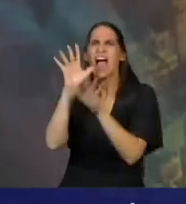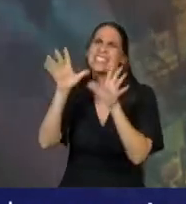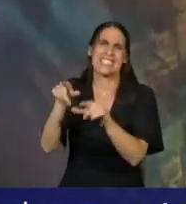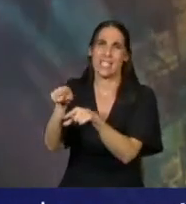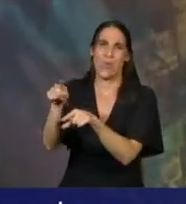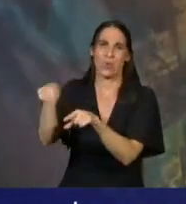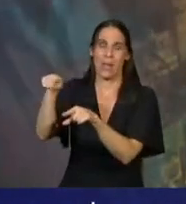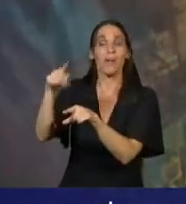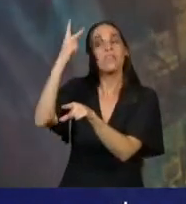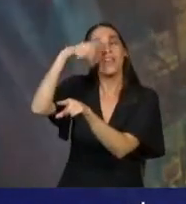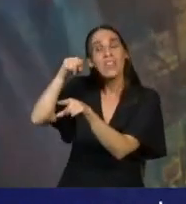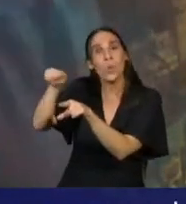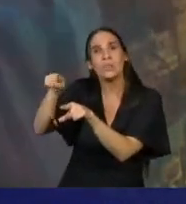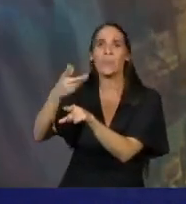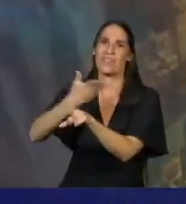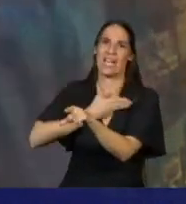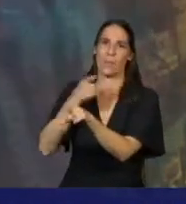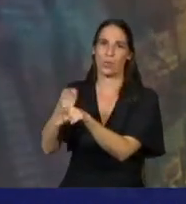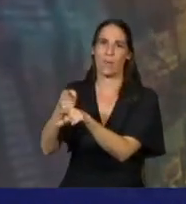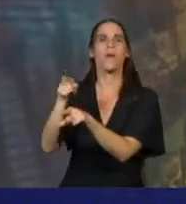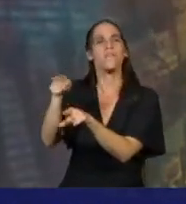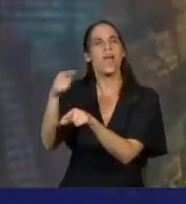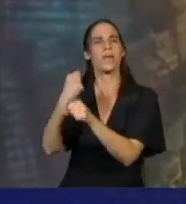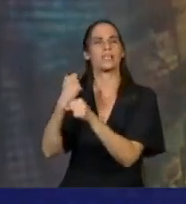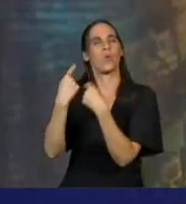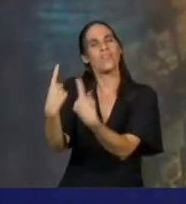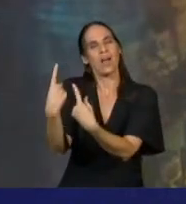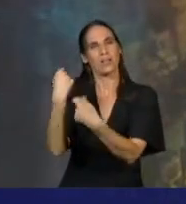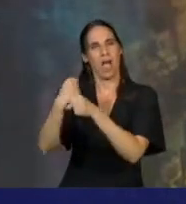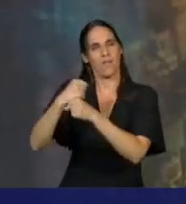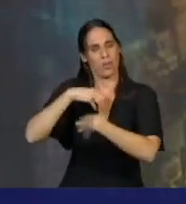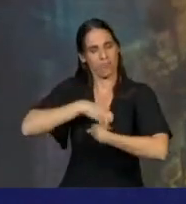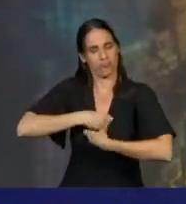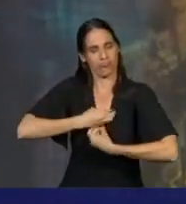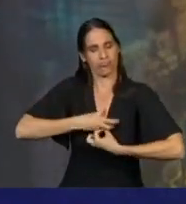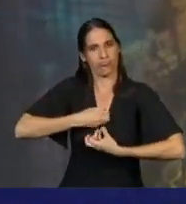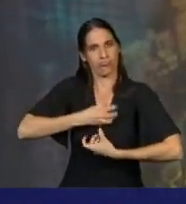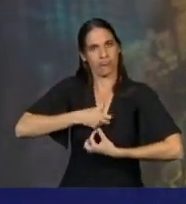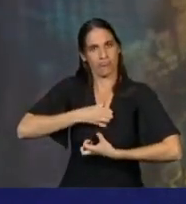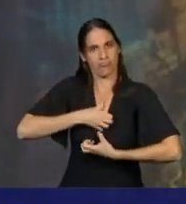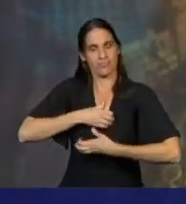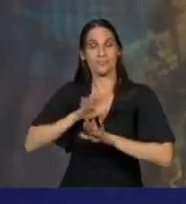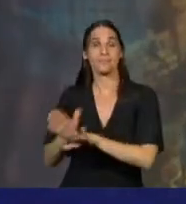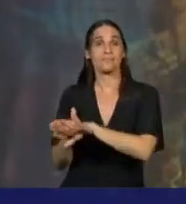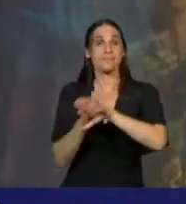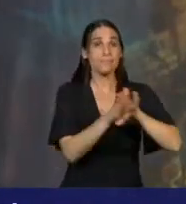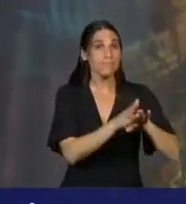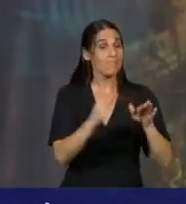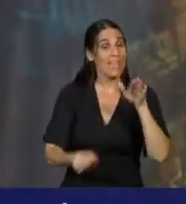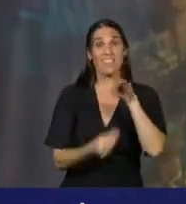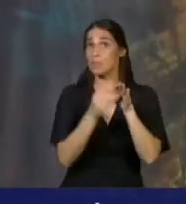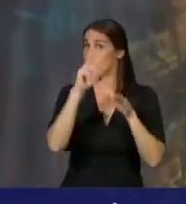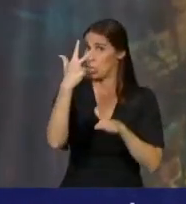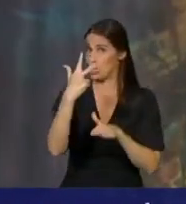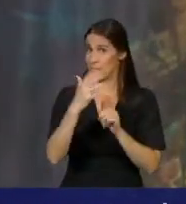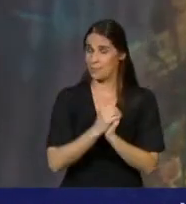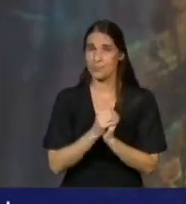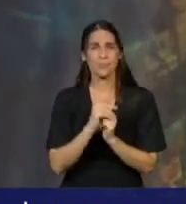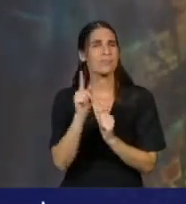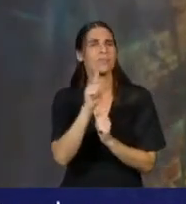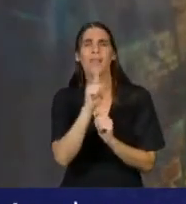אותם. תבינו אותם ותקבלו אותם, והם כבר יעשו את העבודה עם עצמם. וזה מביא אותי לטיפ השלישי. אל